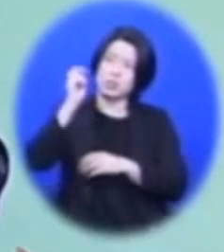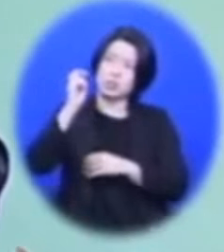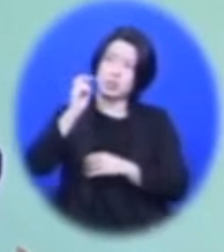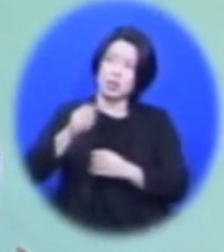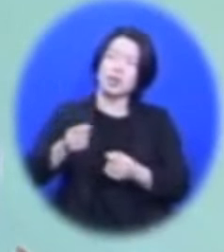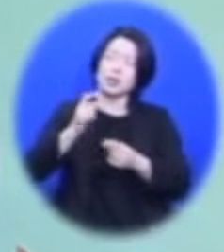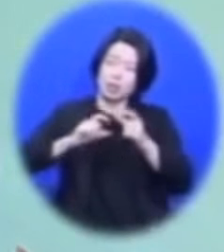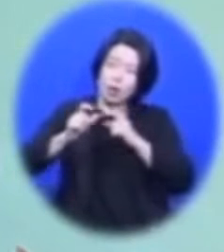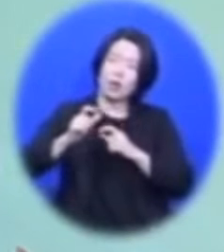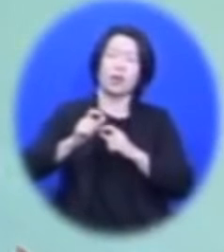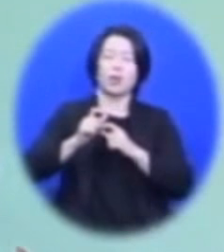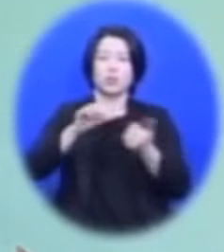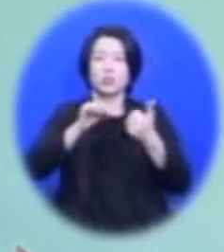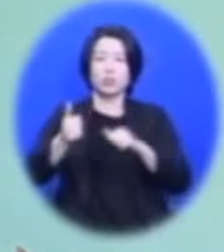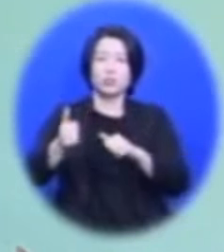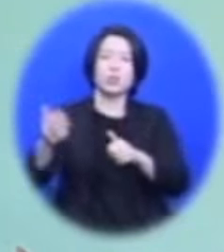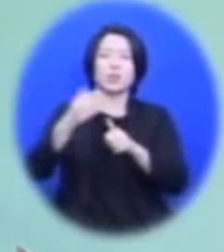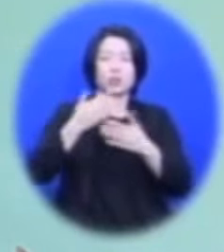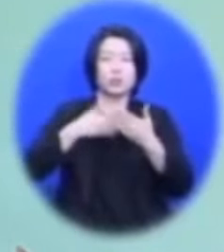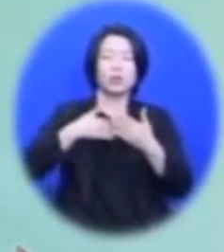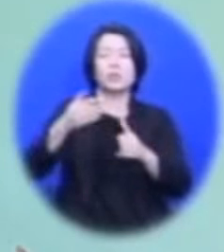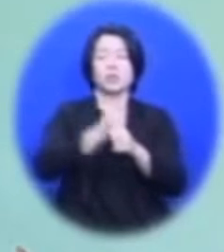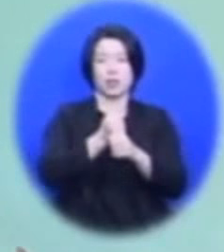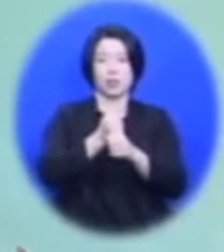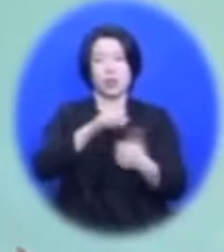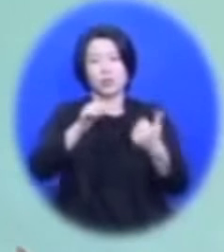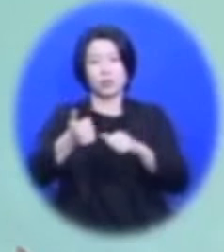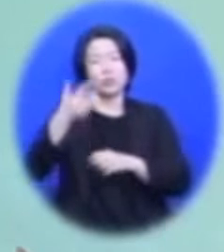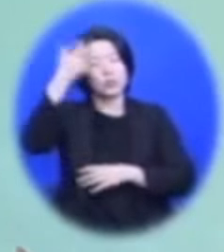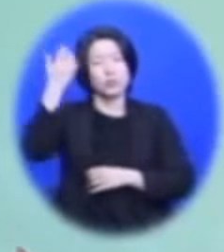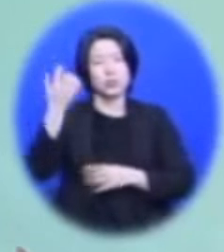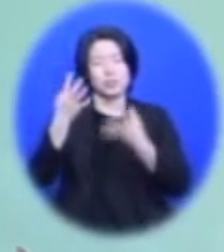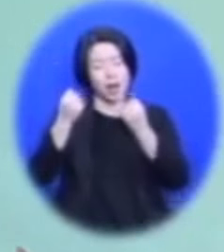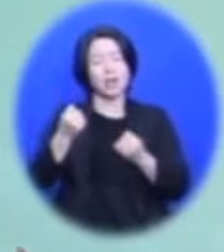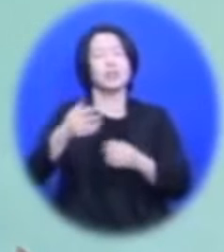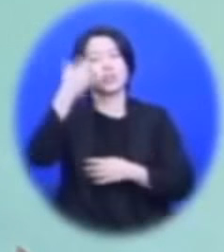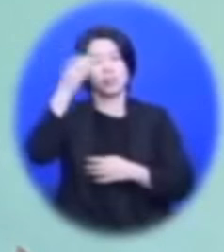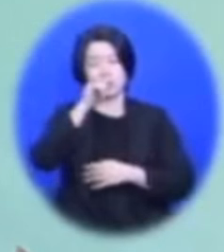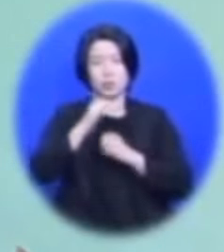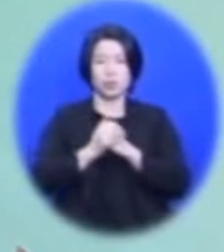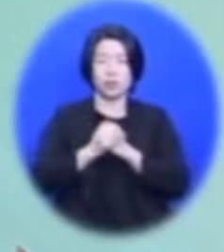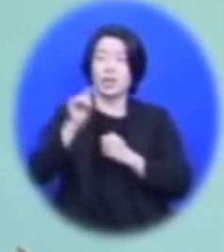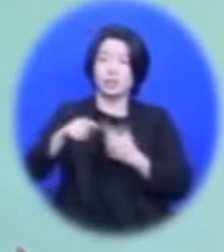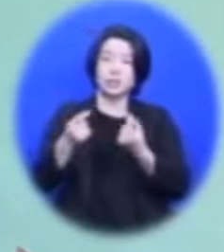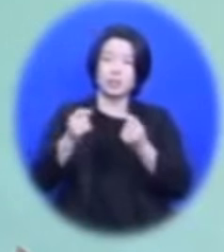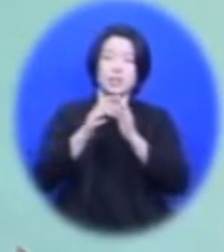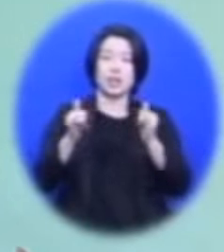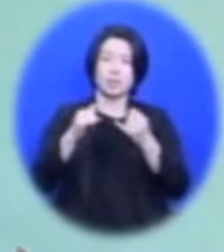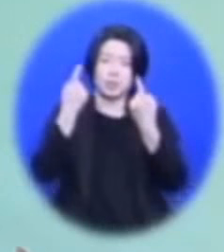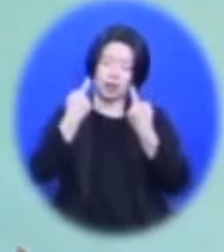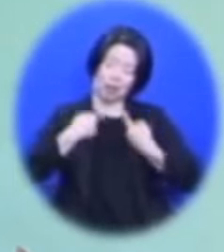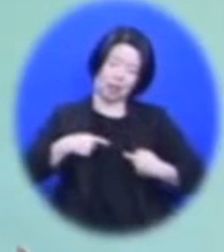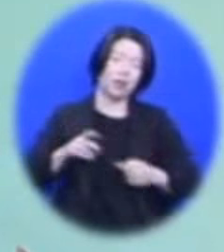두려움이 그를 사로잡았고 죽는 꿈을 여러 차례 꾸었습니다. 그렇게 사람이 그냥 말라져가는